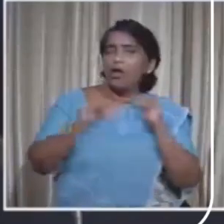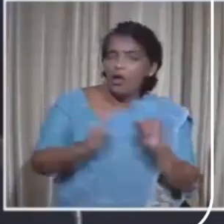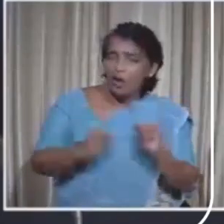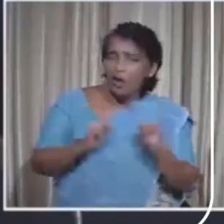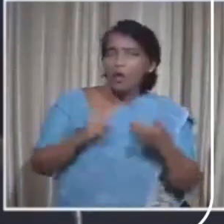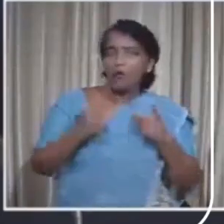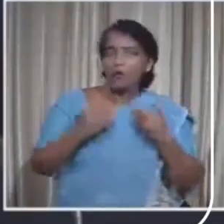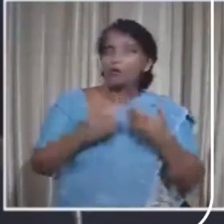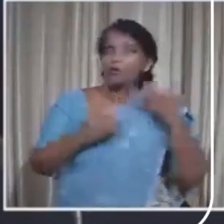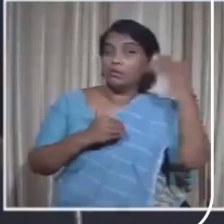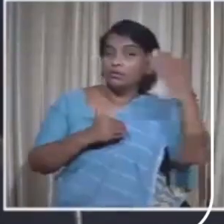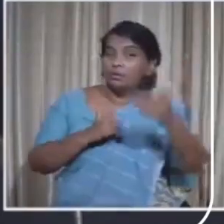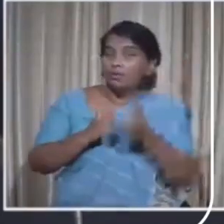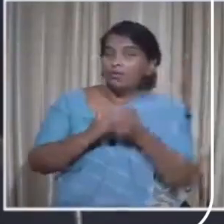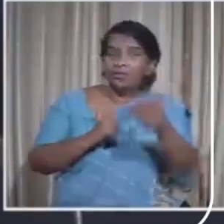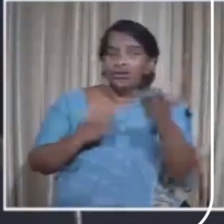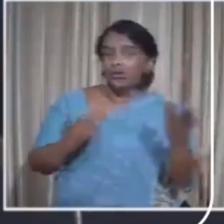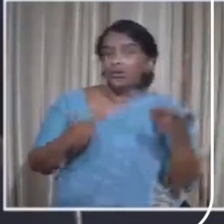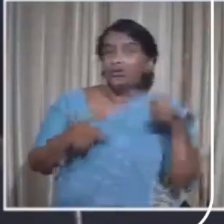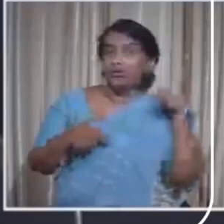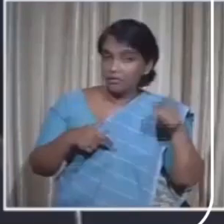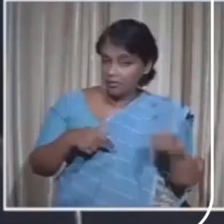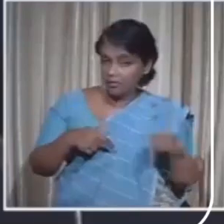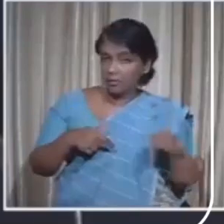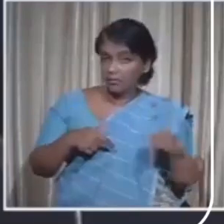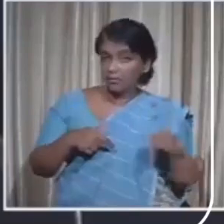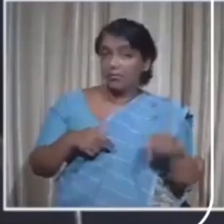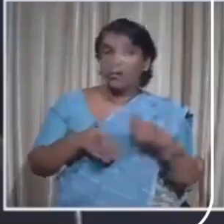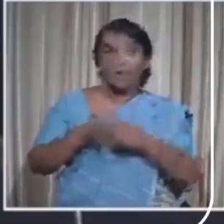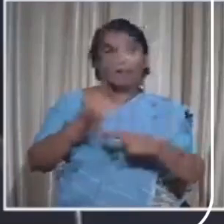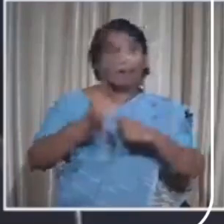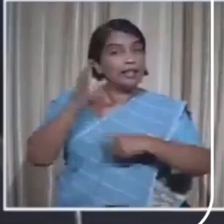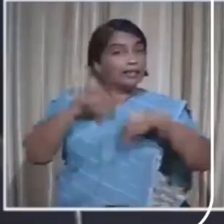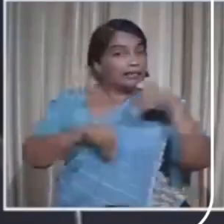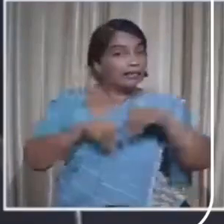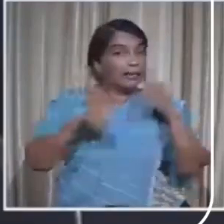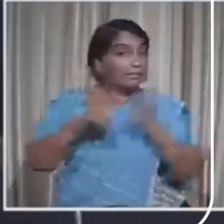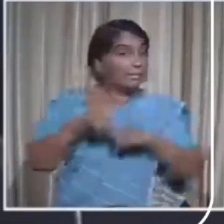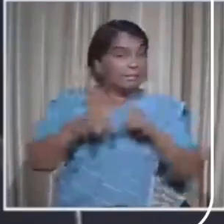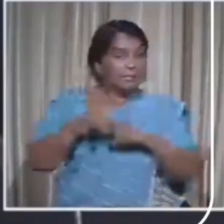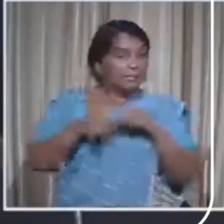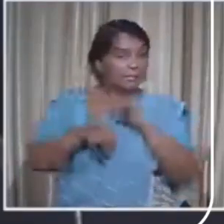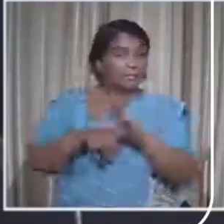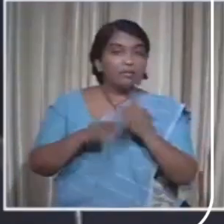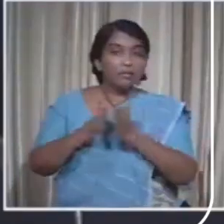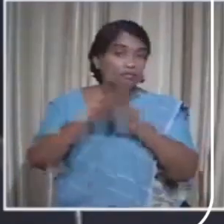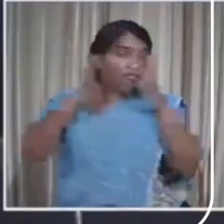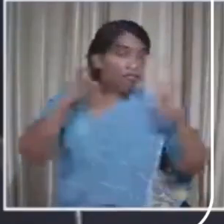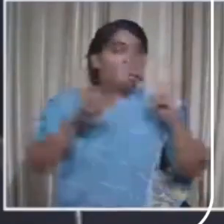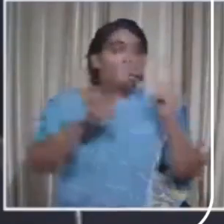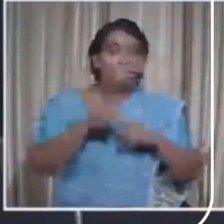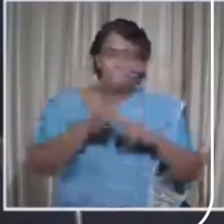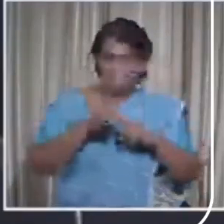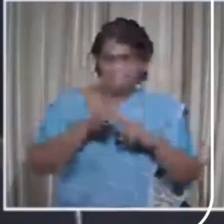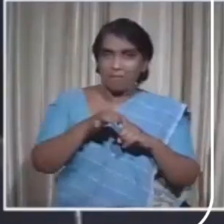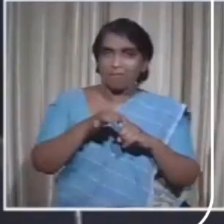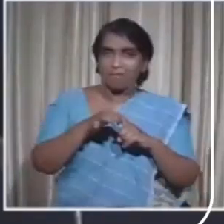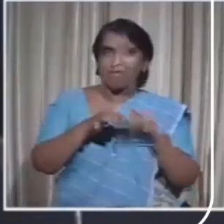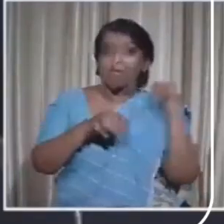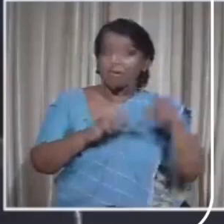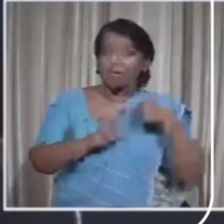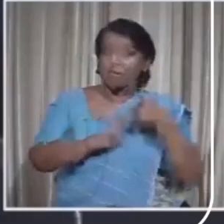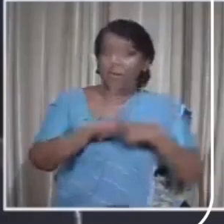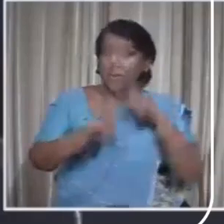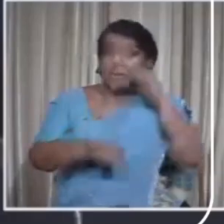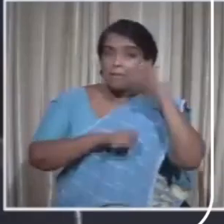මෙතනින් ඉදිරියට යන්නේ? මොකද මේ දේශපාලන ප්‍රශ්නයට අමතරව තව විශාල ප්‍රශ්නයක් තියෙනවා. මේ රටේ